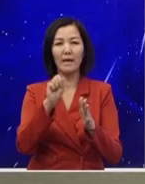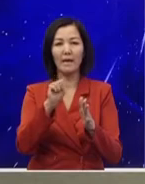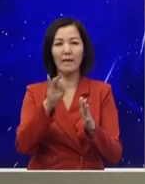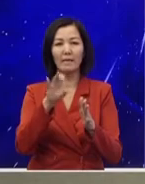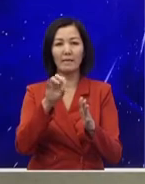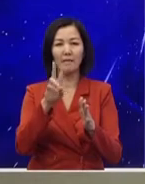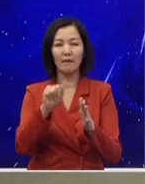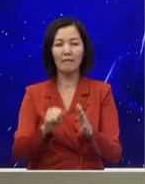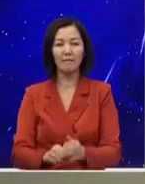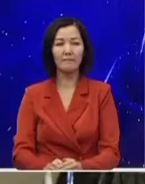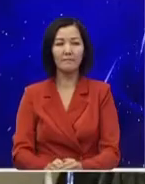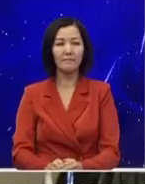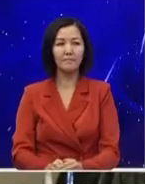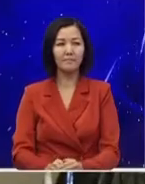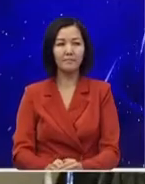Айсина.